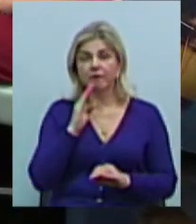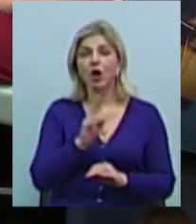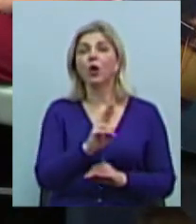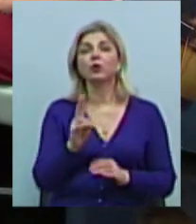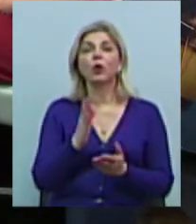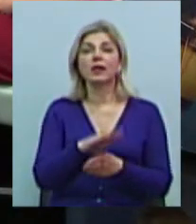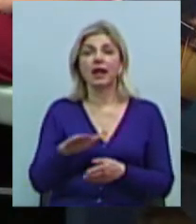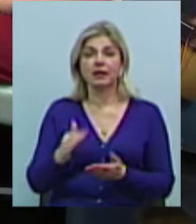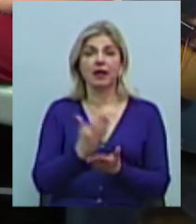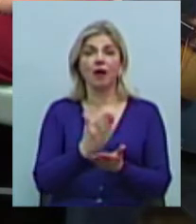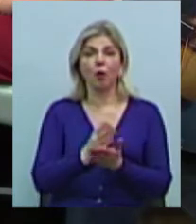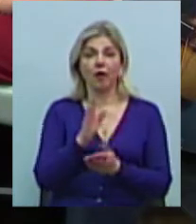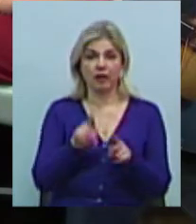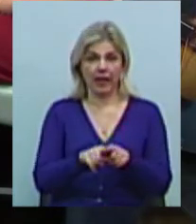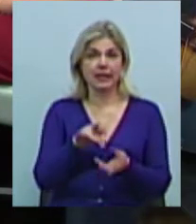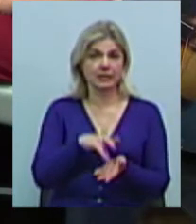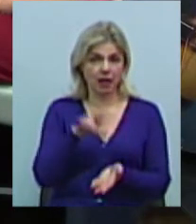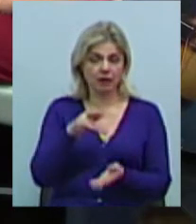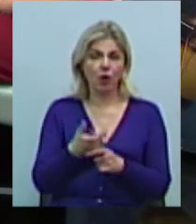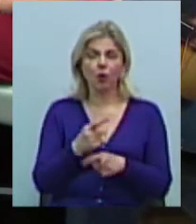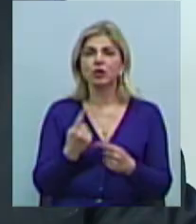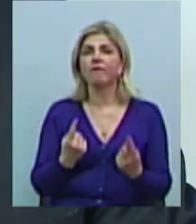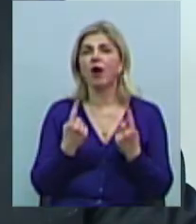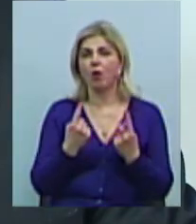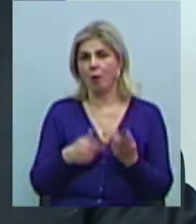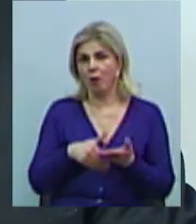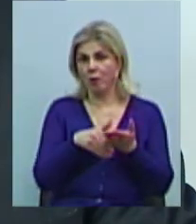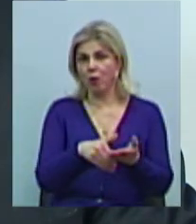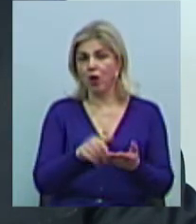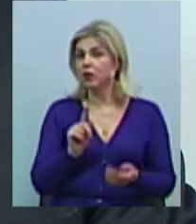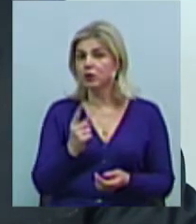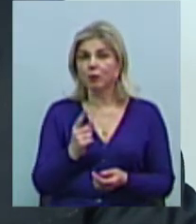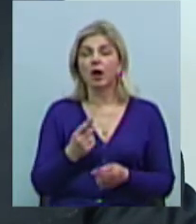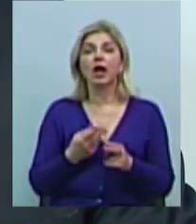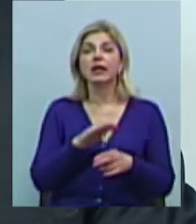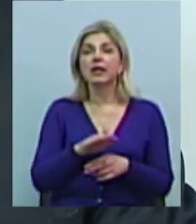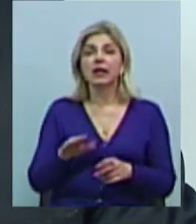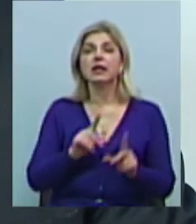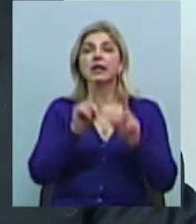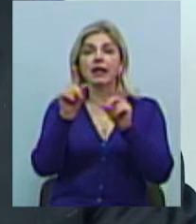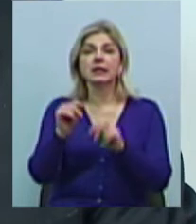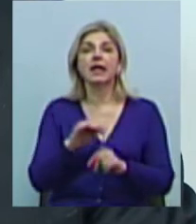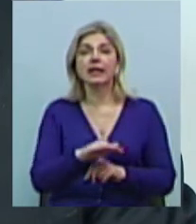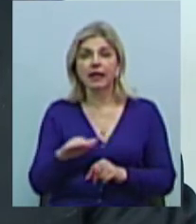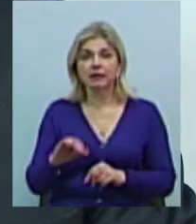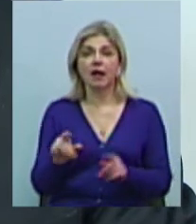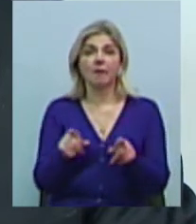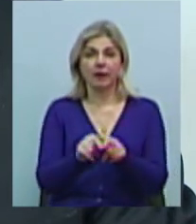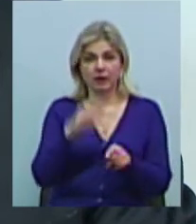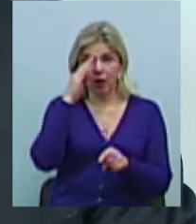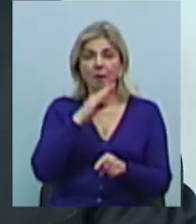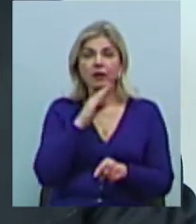це такий досить вагомий, така допомога. Чому? Тому що це їздили не тільки діти, а їздили батьки, які їх